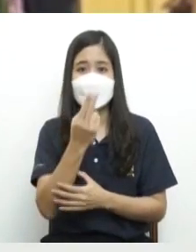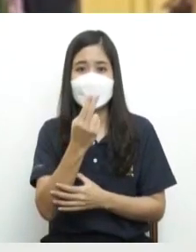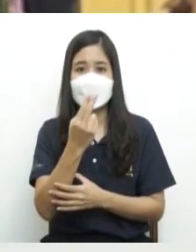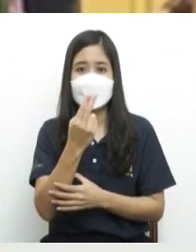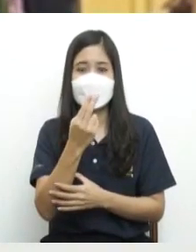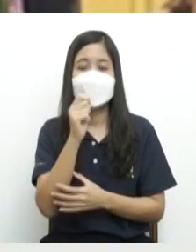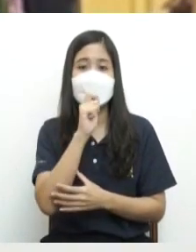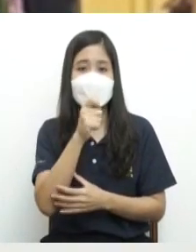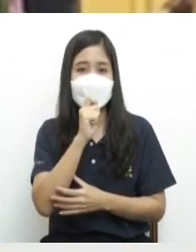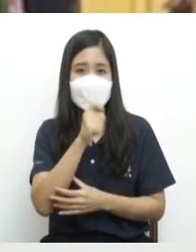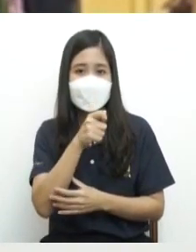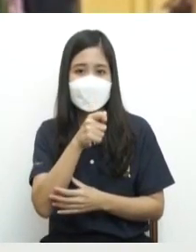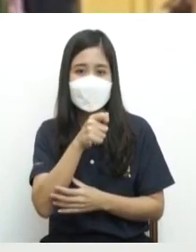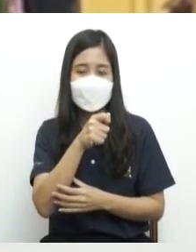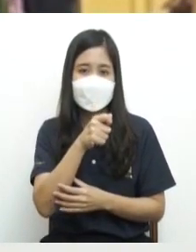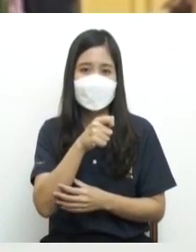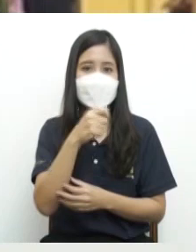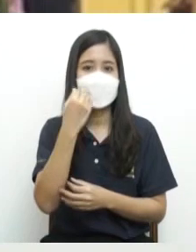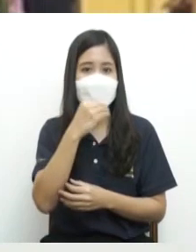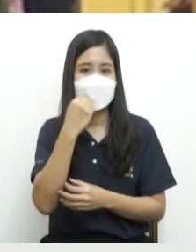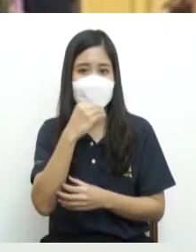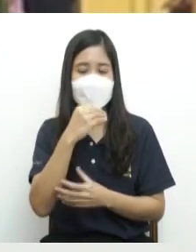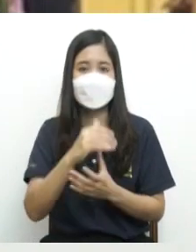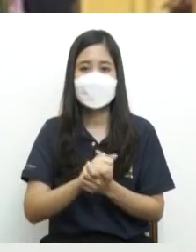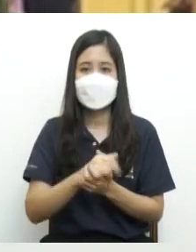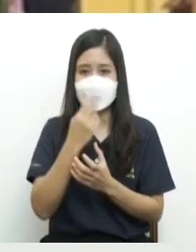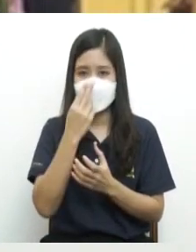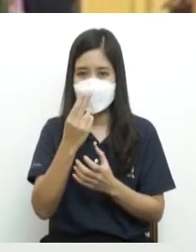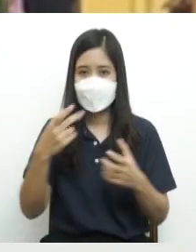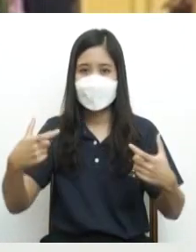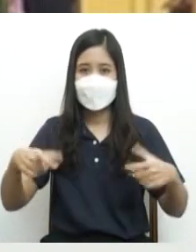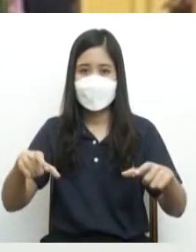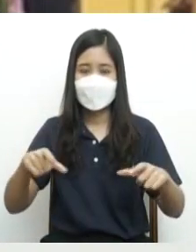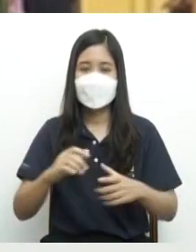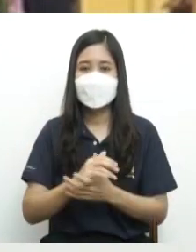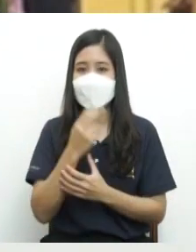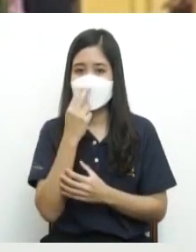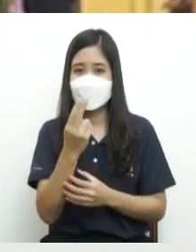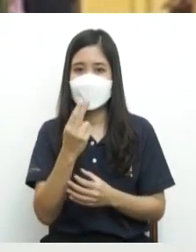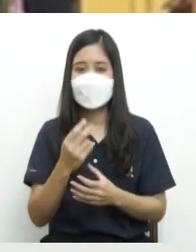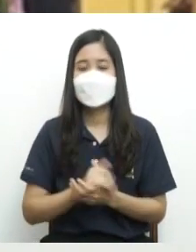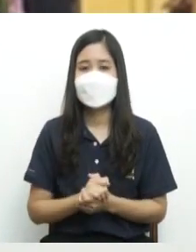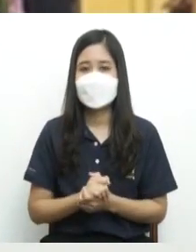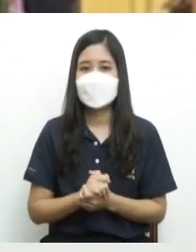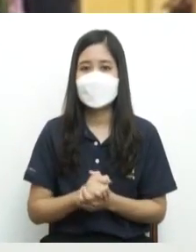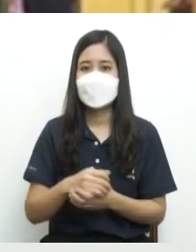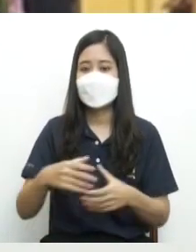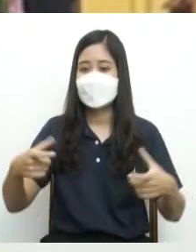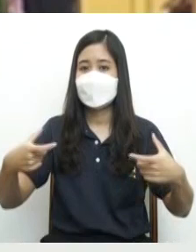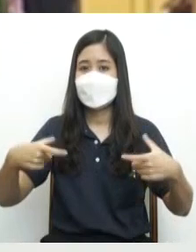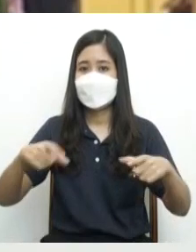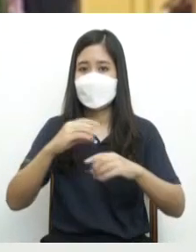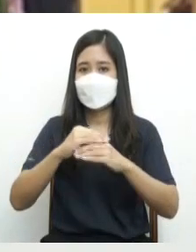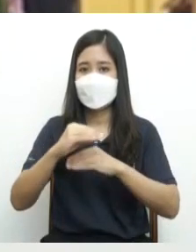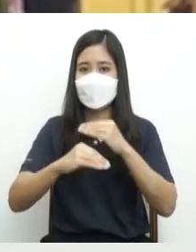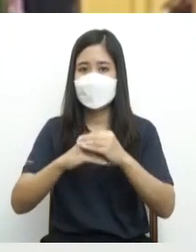สัมภาษณ์แบบเจาะลึกในทุกประเด็นค่ะเรามี VTR ที่จะนำเสนอให้กับทุกท่านได้รับชมกันก่อนนะคะกับ VTR โครงการท